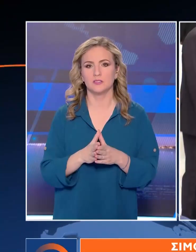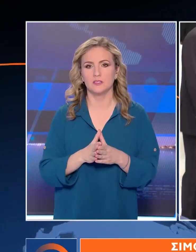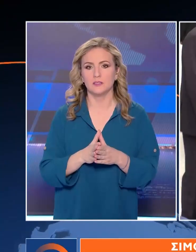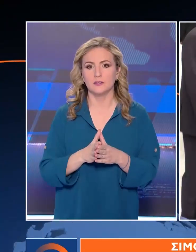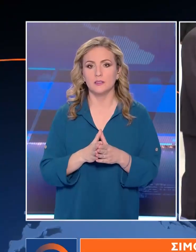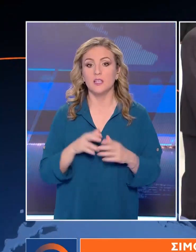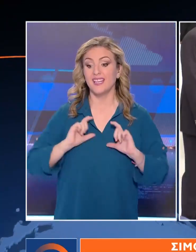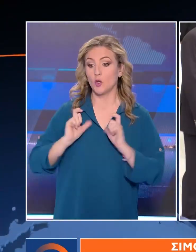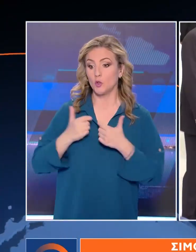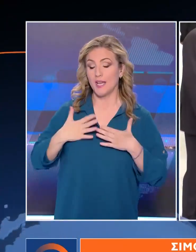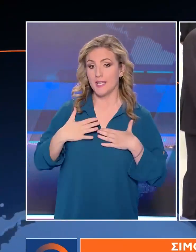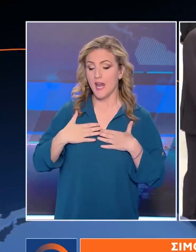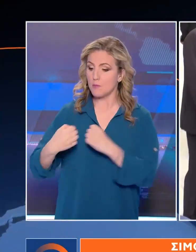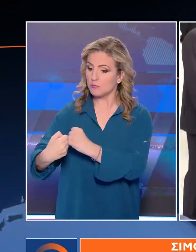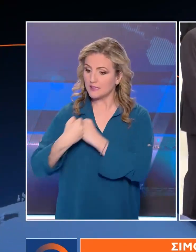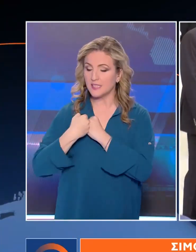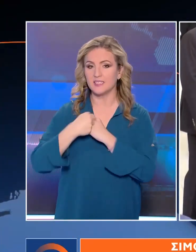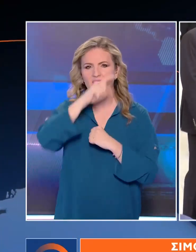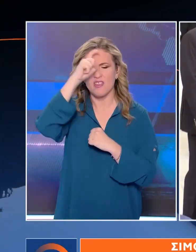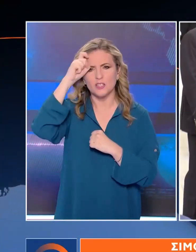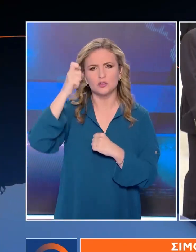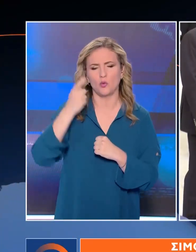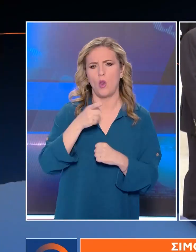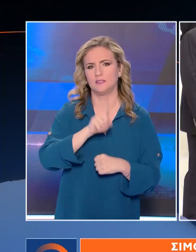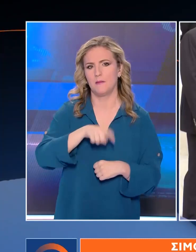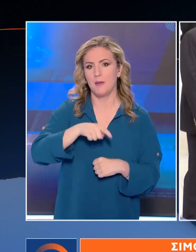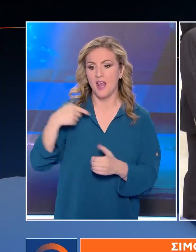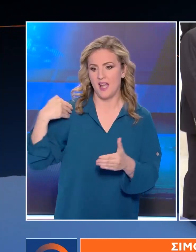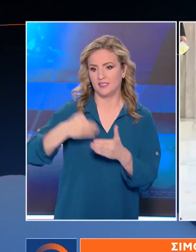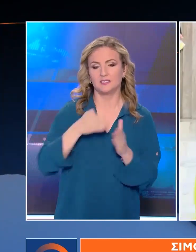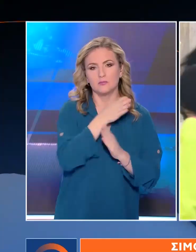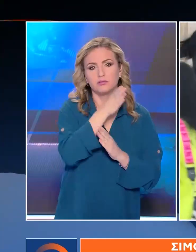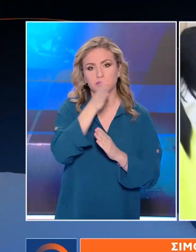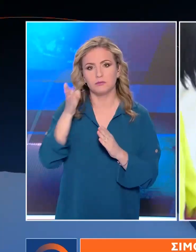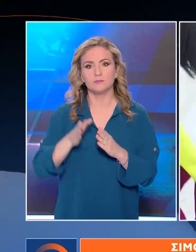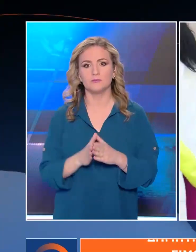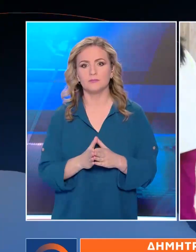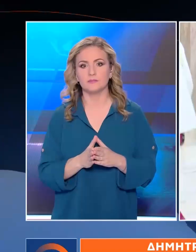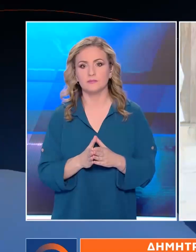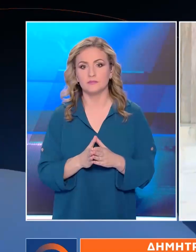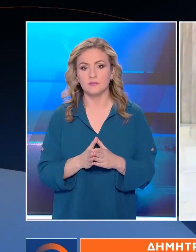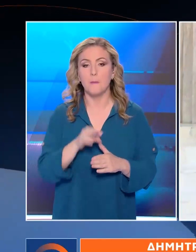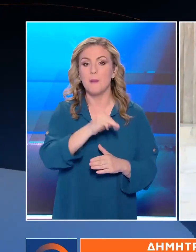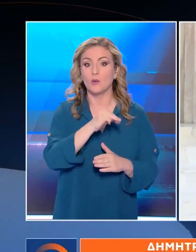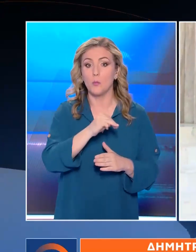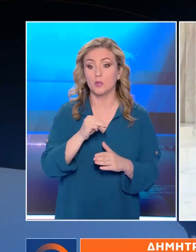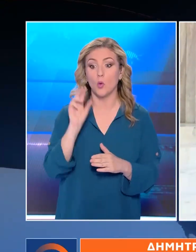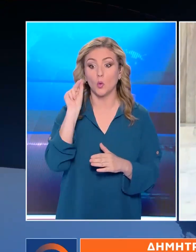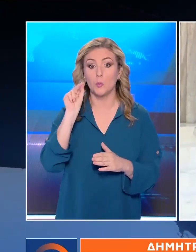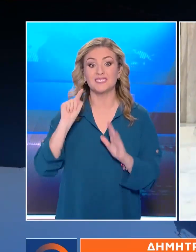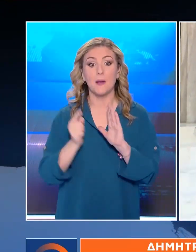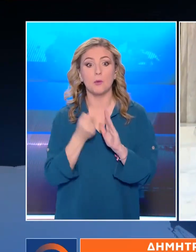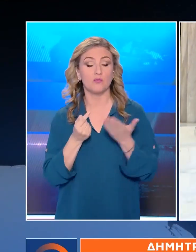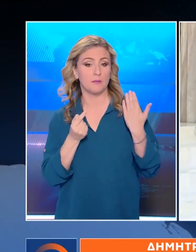ήταν το στήριγμά μου σε αυτές τις δύσκολες μέρες της προεκλογικής εκστρατείας. Δεν είχαμε καταφέρει να έρθουμε στην πρώτη ορκομοσία όλοι μαζί